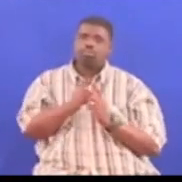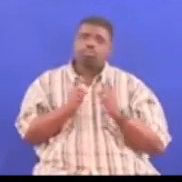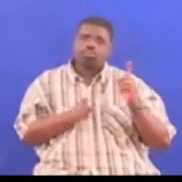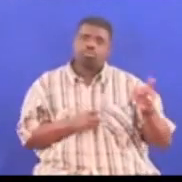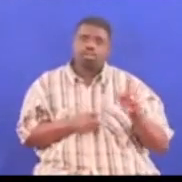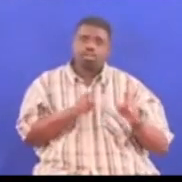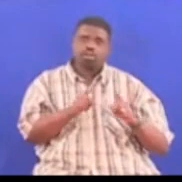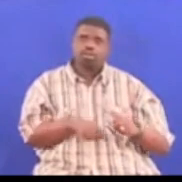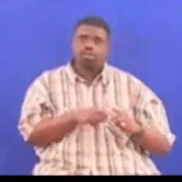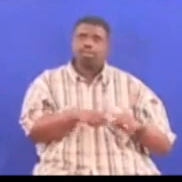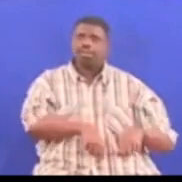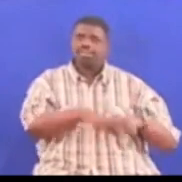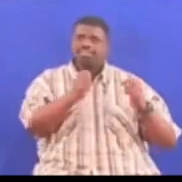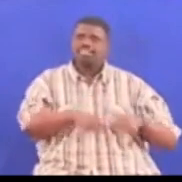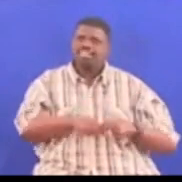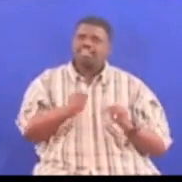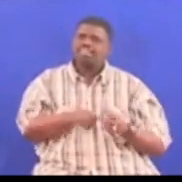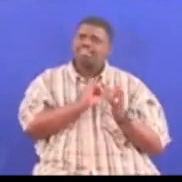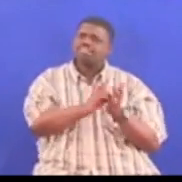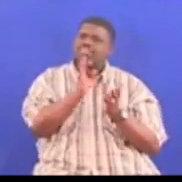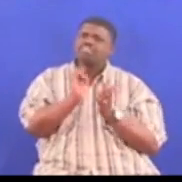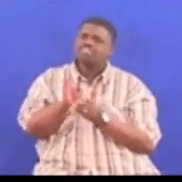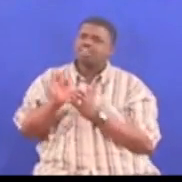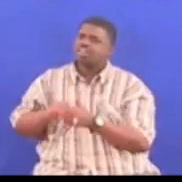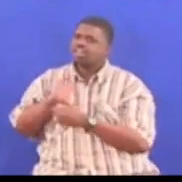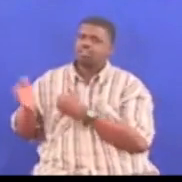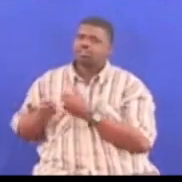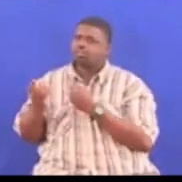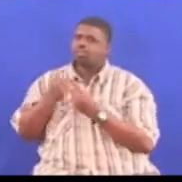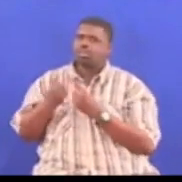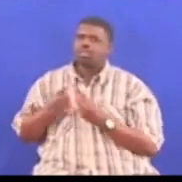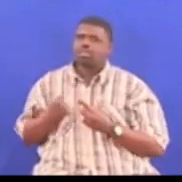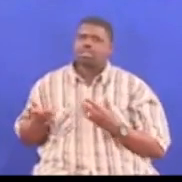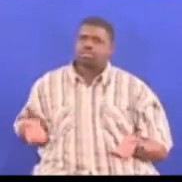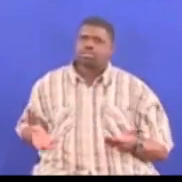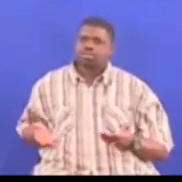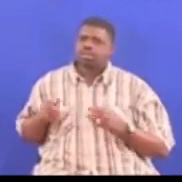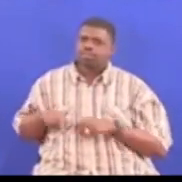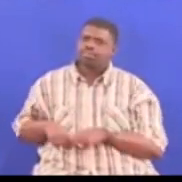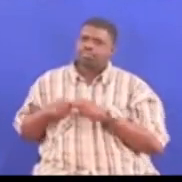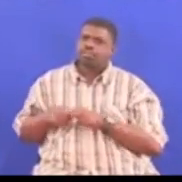amaru ni rock up rock up rock up rock up niri mtasa nim upata demokrasi mt kazi asante sana